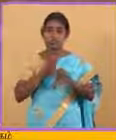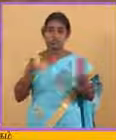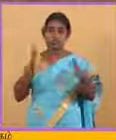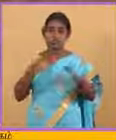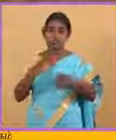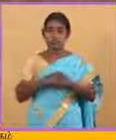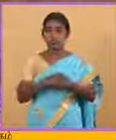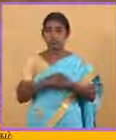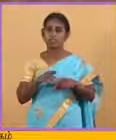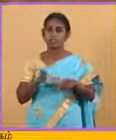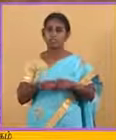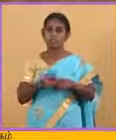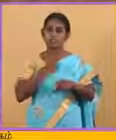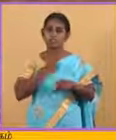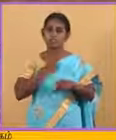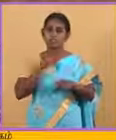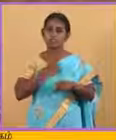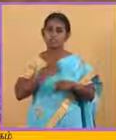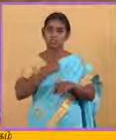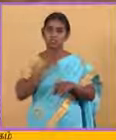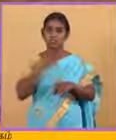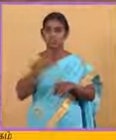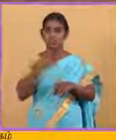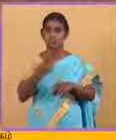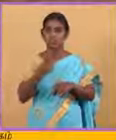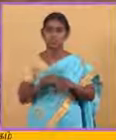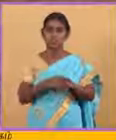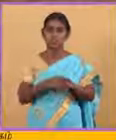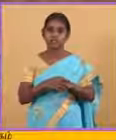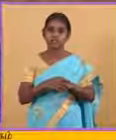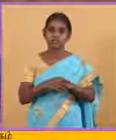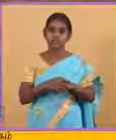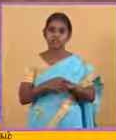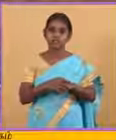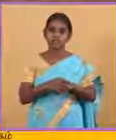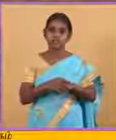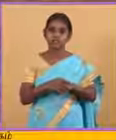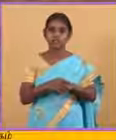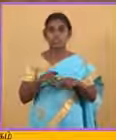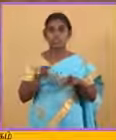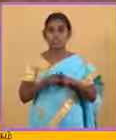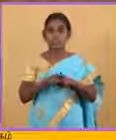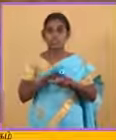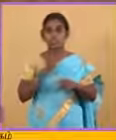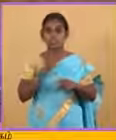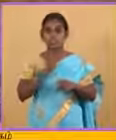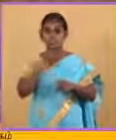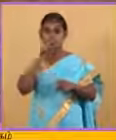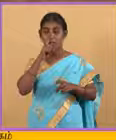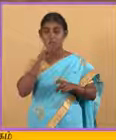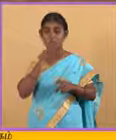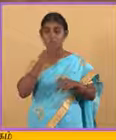என்று நான் என்று கூறிக்கொண்டே இருக்கின்றோம் அல்லவா மாணவ செல்வங்களே? அந்த அகந்தையை அகற்ற